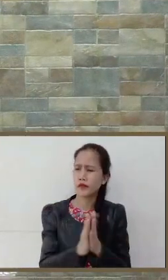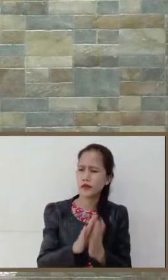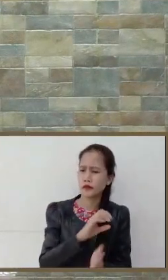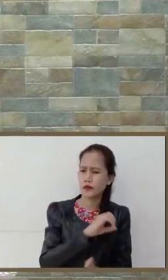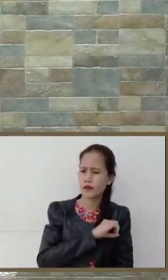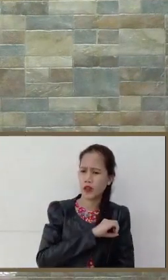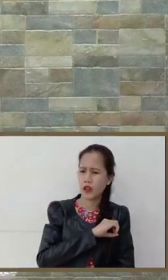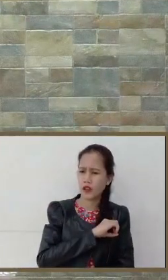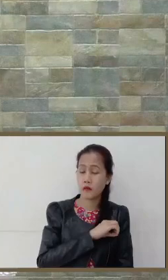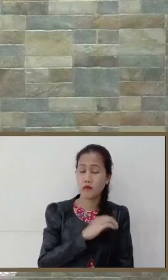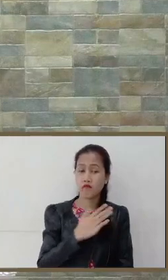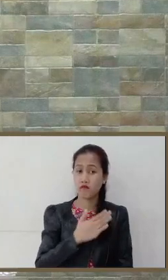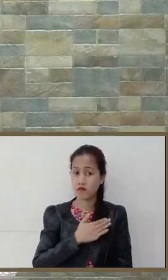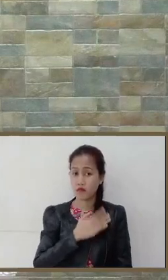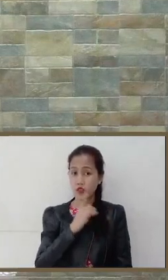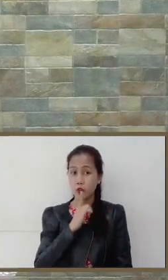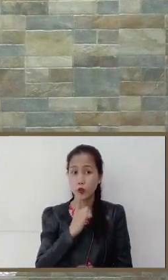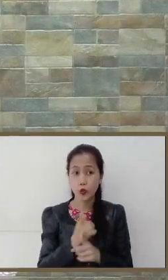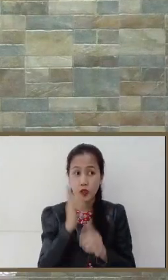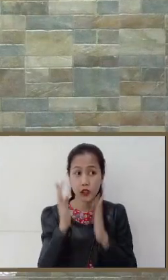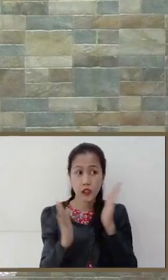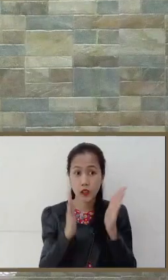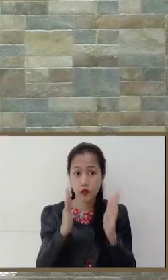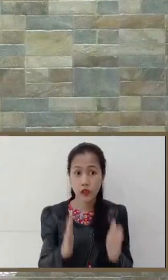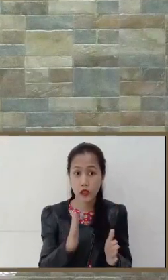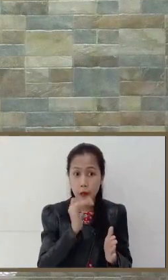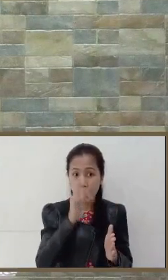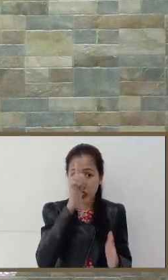Totoo bang servant ba ako talaga ng Diyos o servant ako ng tao?